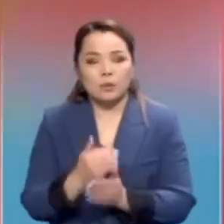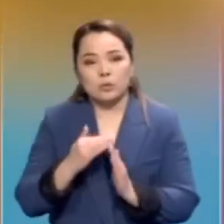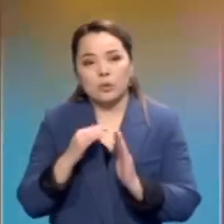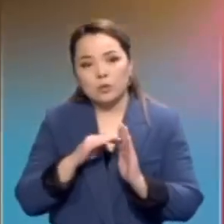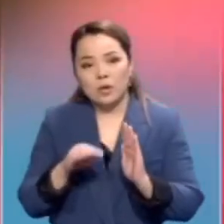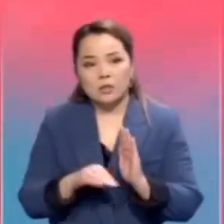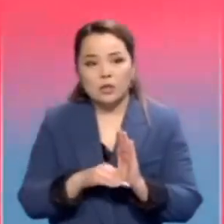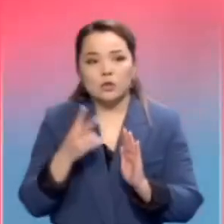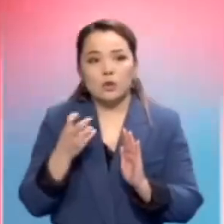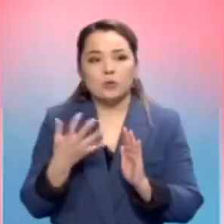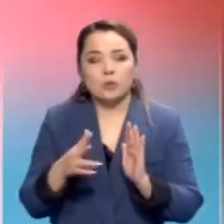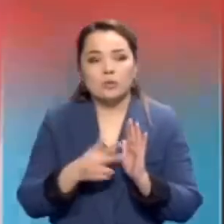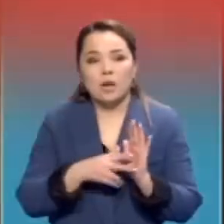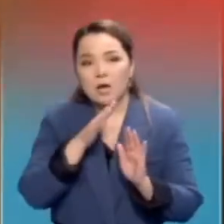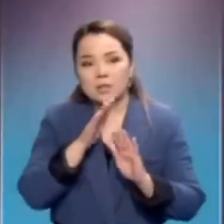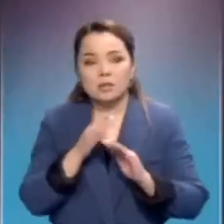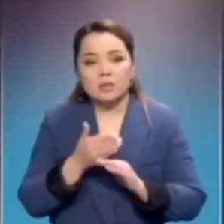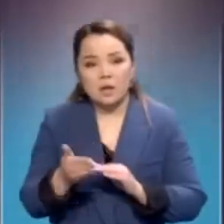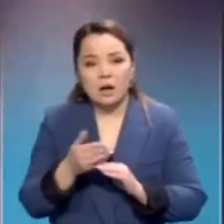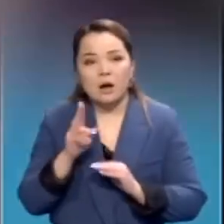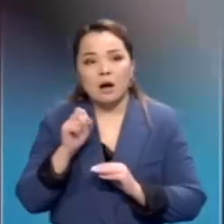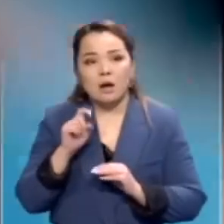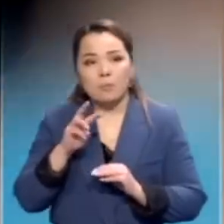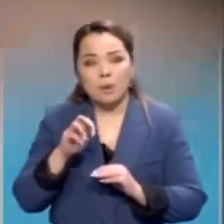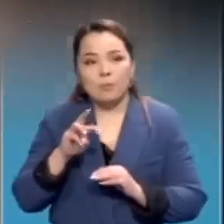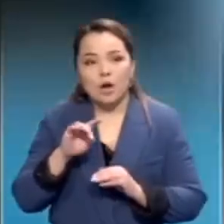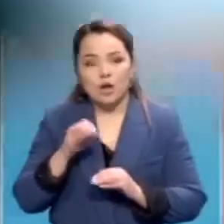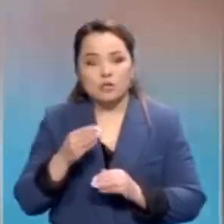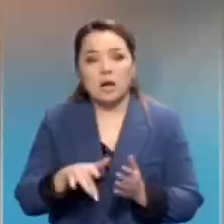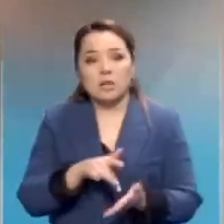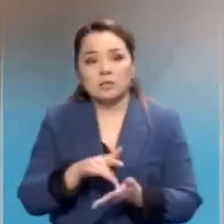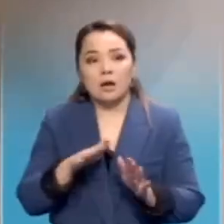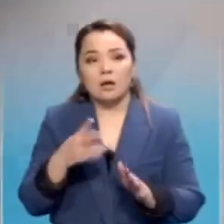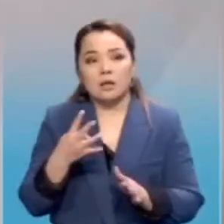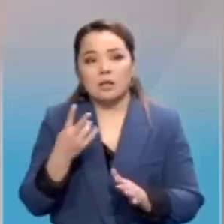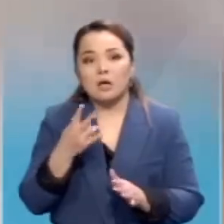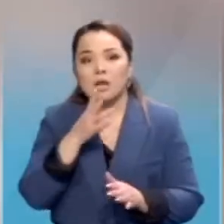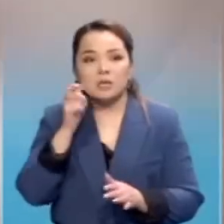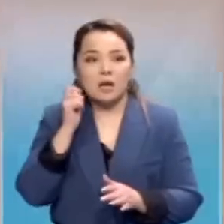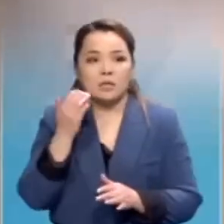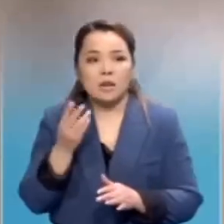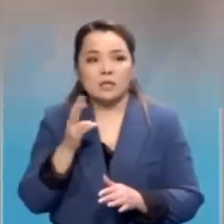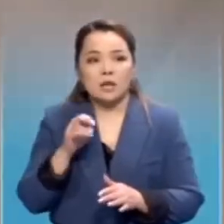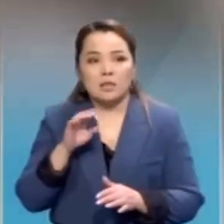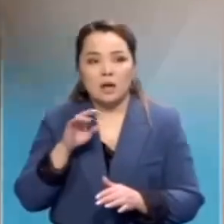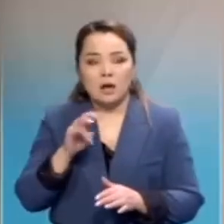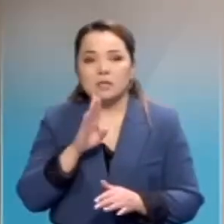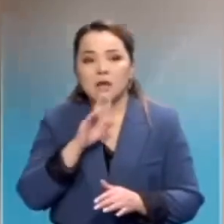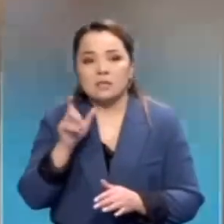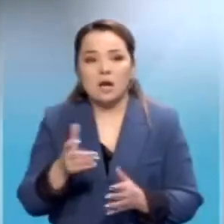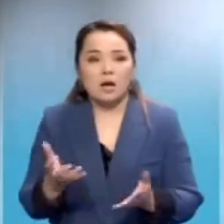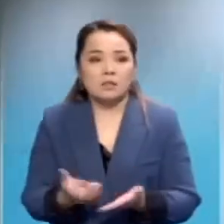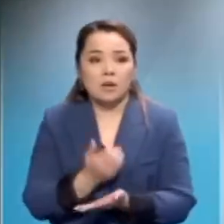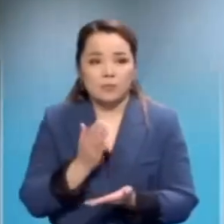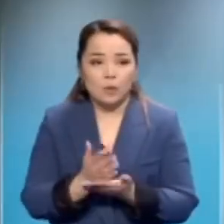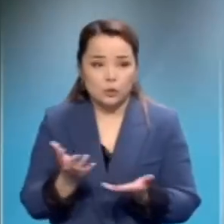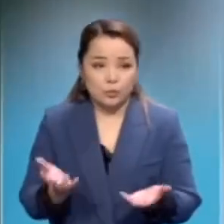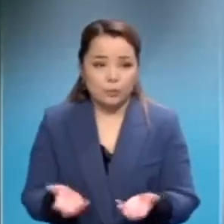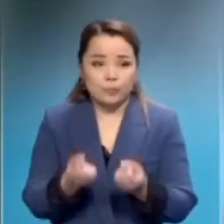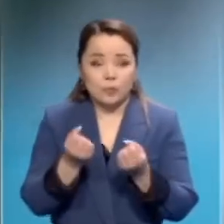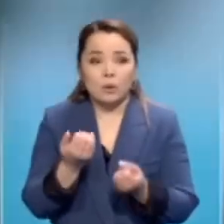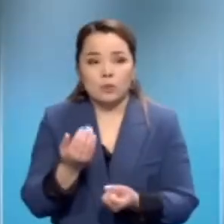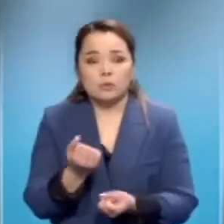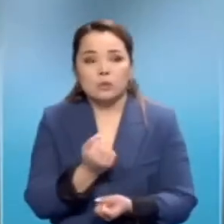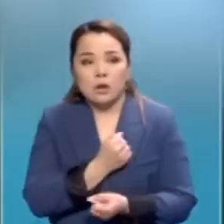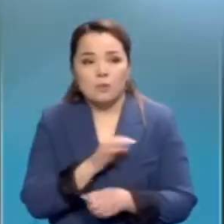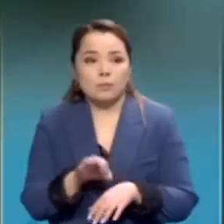deyin 258 saatten keyin Kahraman Maraş provinciyasında 42 jastağı Neslihan Kilişti kutkargan. Bırak ökünüşke karay,